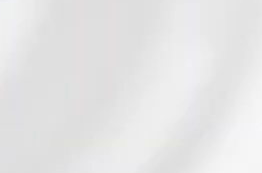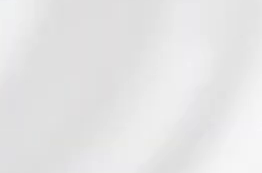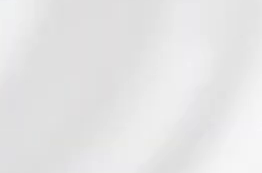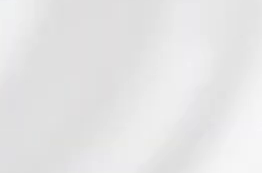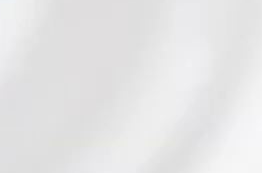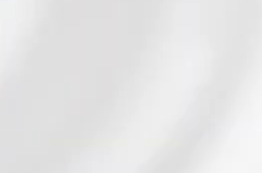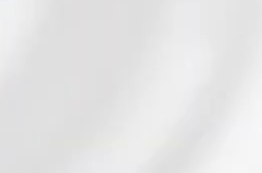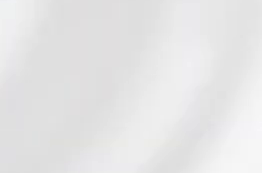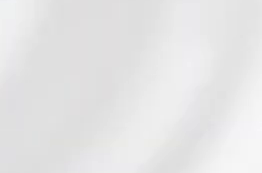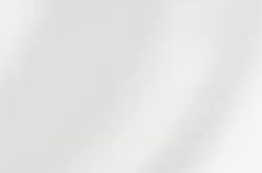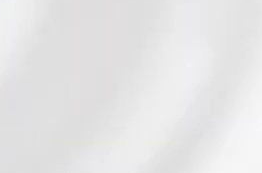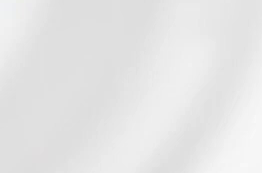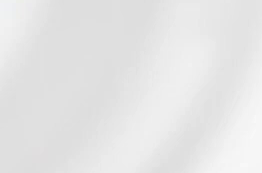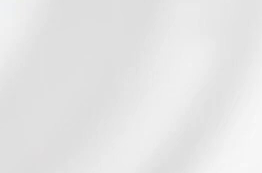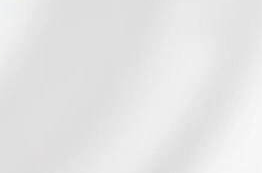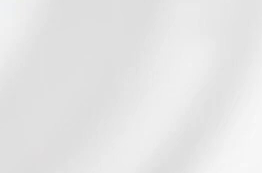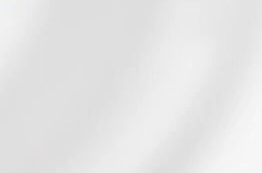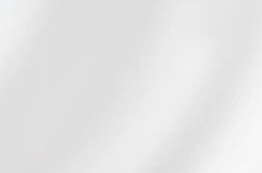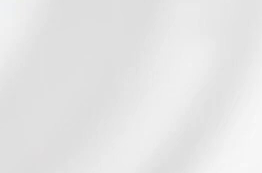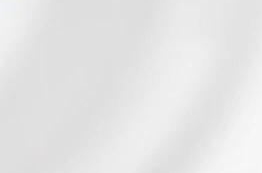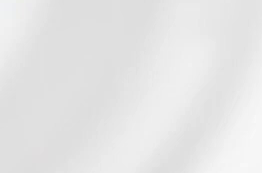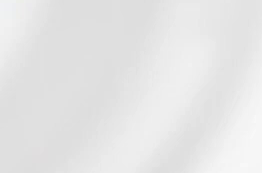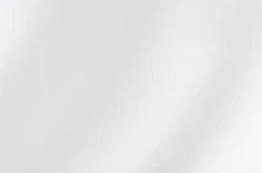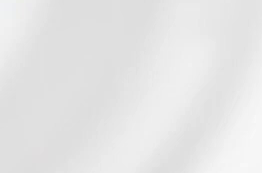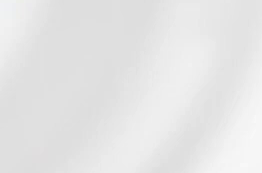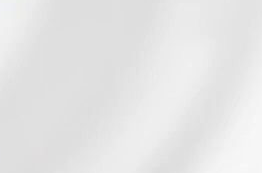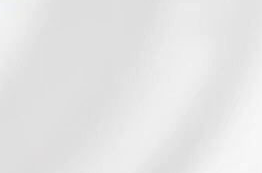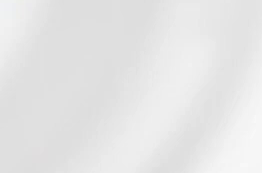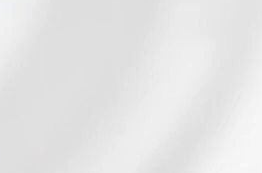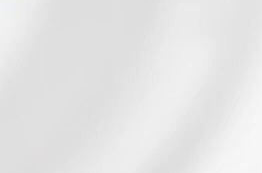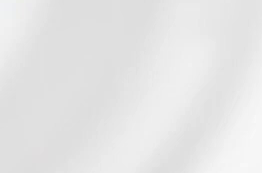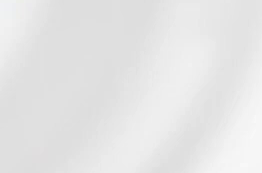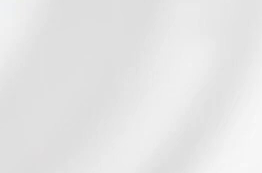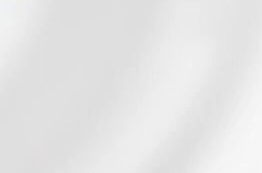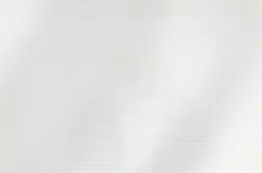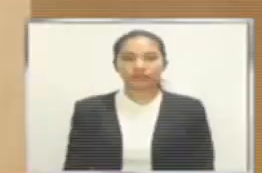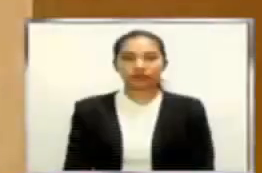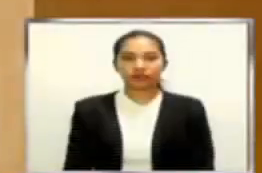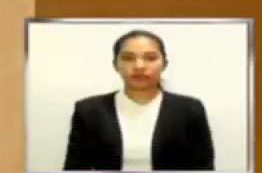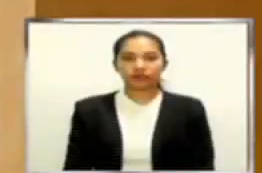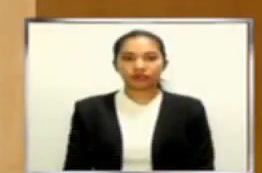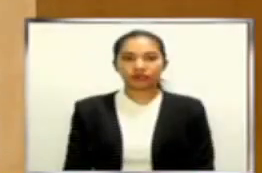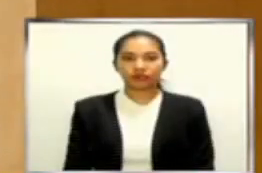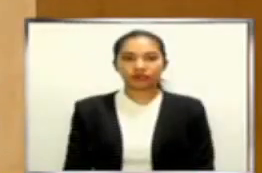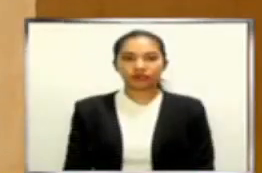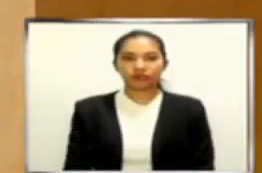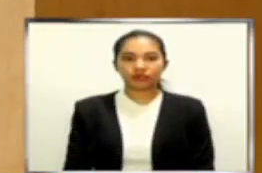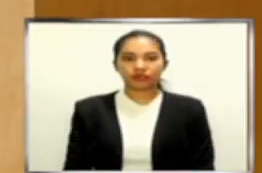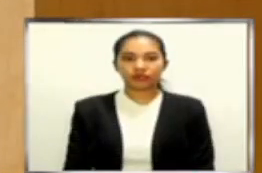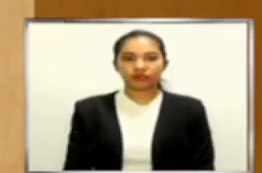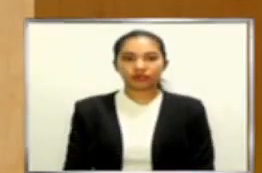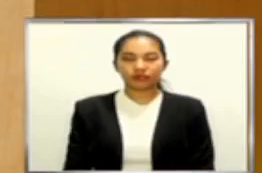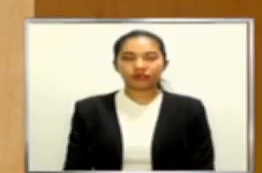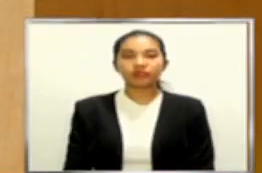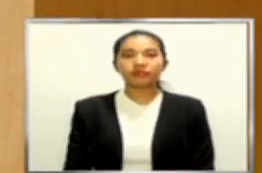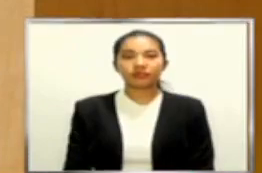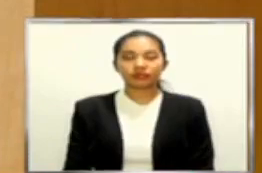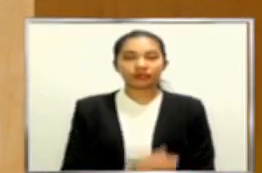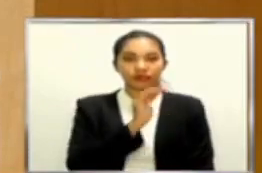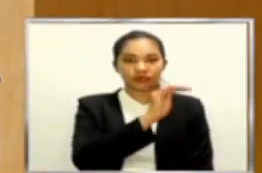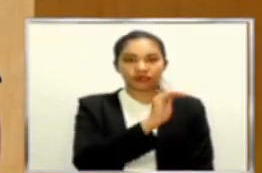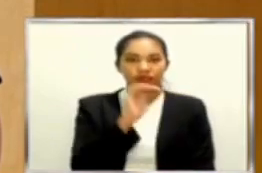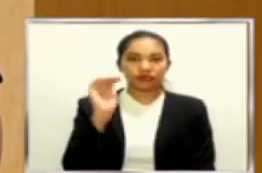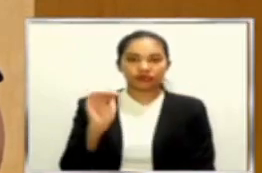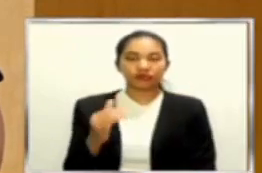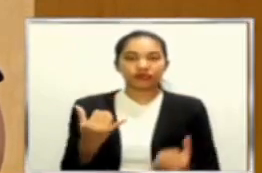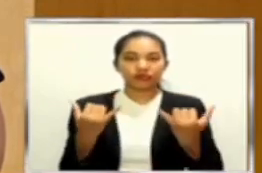GMA Weather, serbisyong totoo ng GMA News. Mga kapuso, magpapatuloy hanggang sa